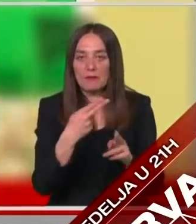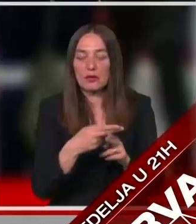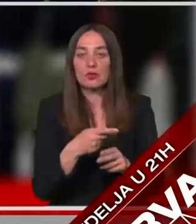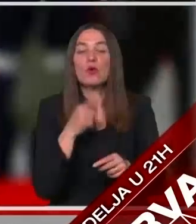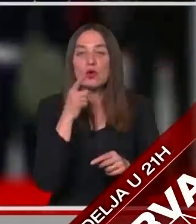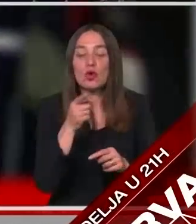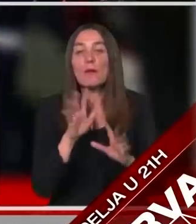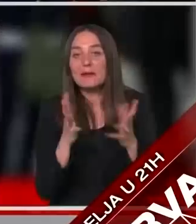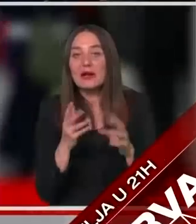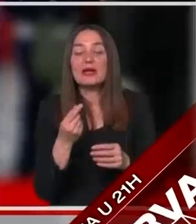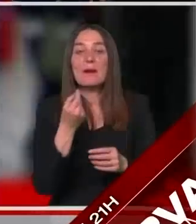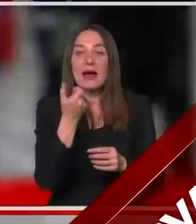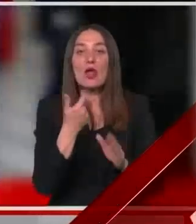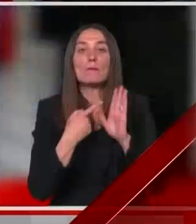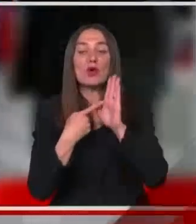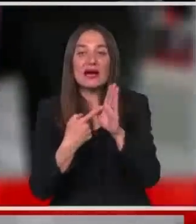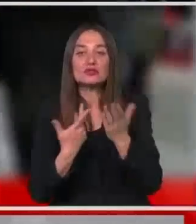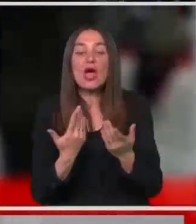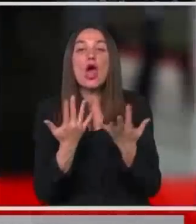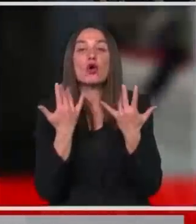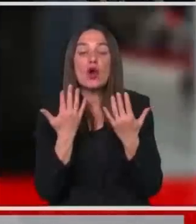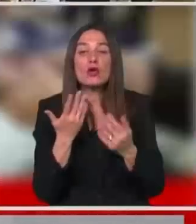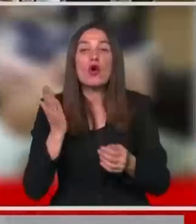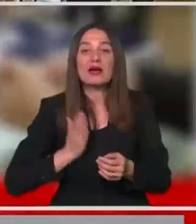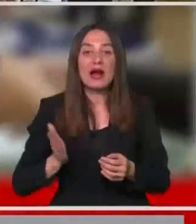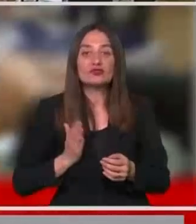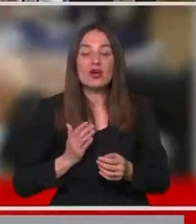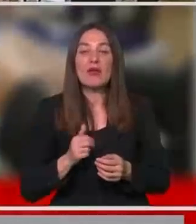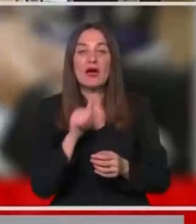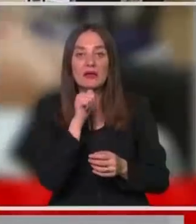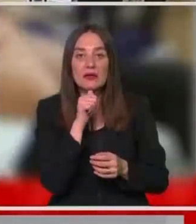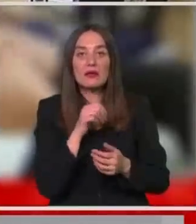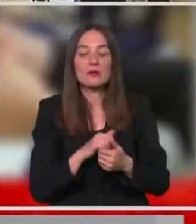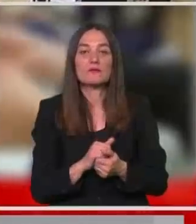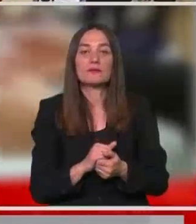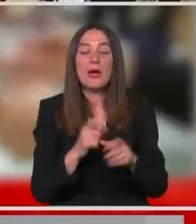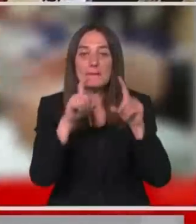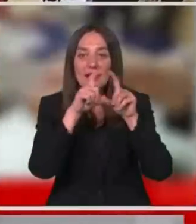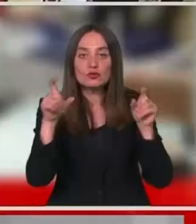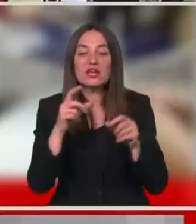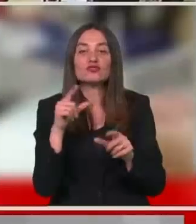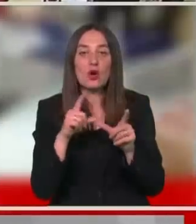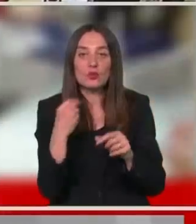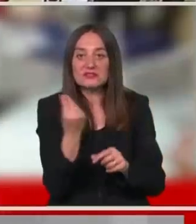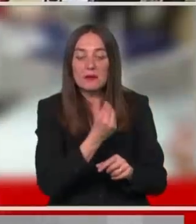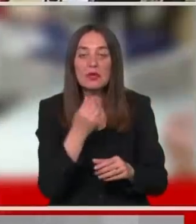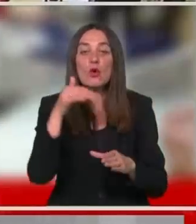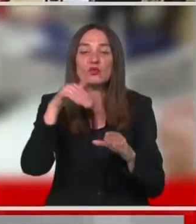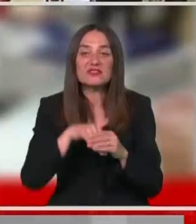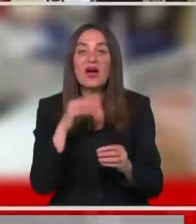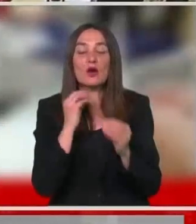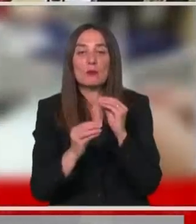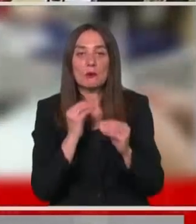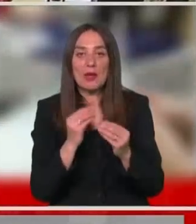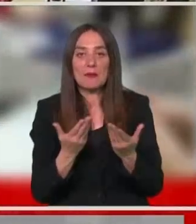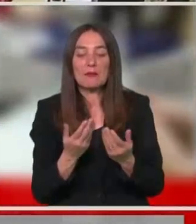to otprilike malo pokazuje koliko je građana i preduzeća u Srbiji u stvari u